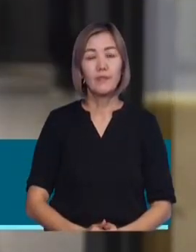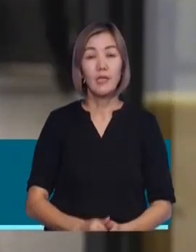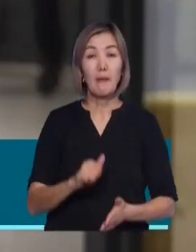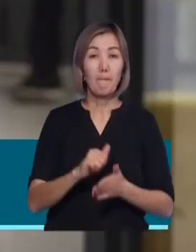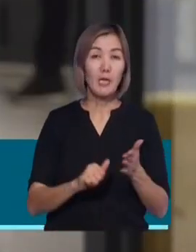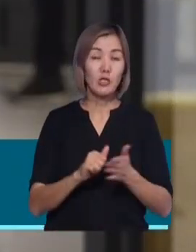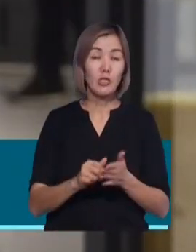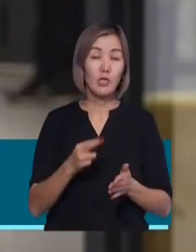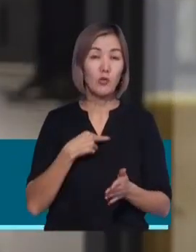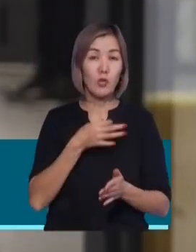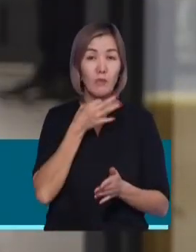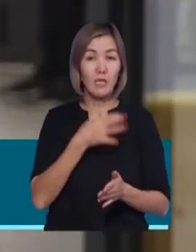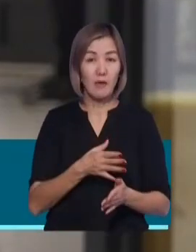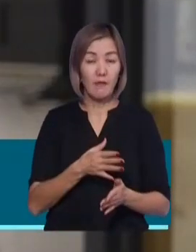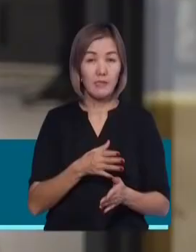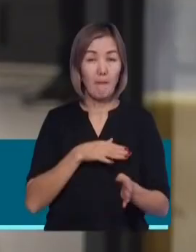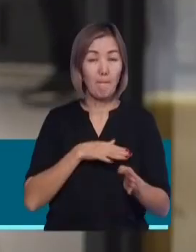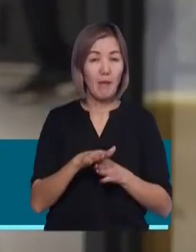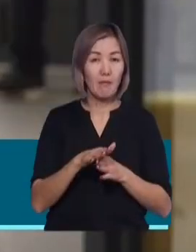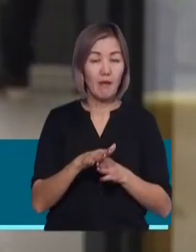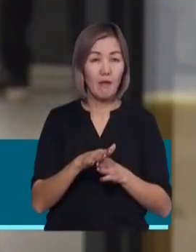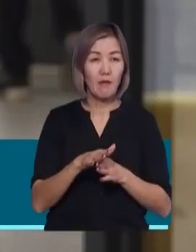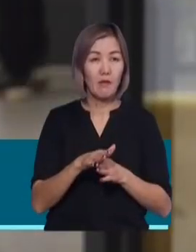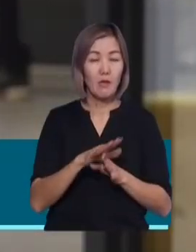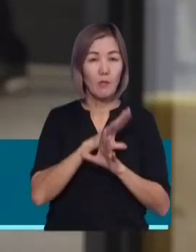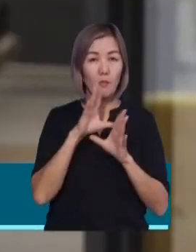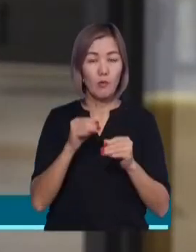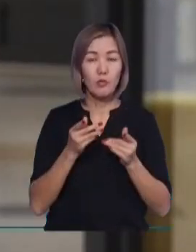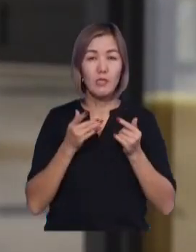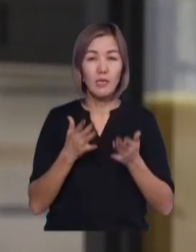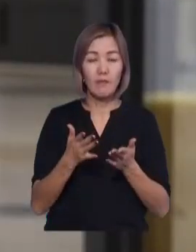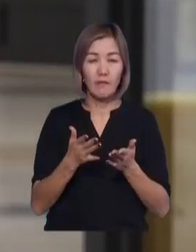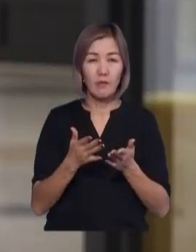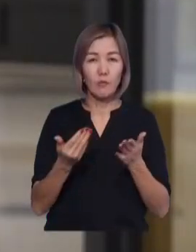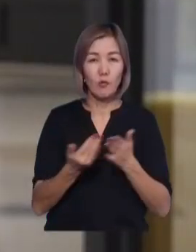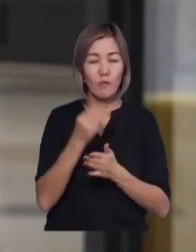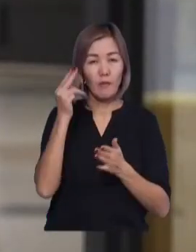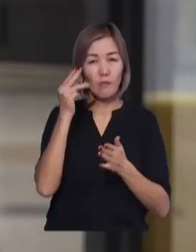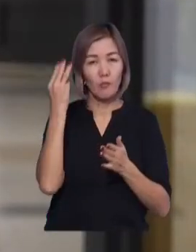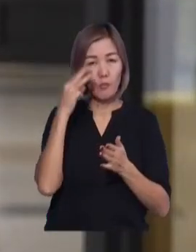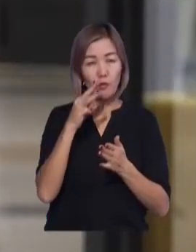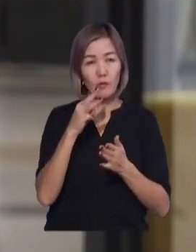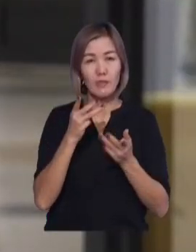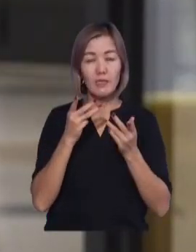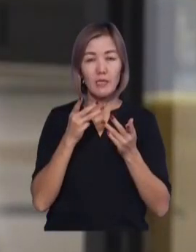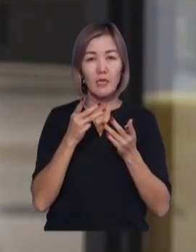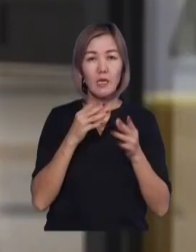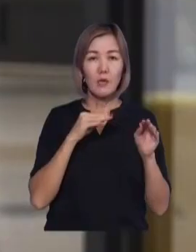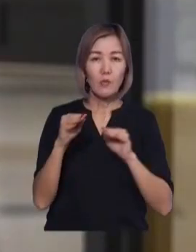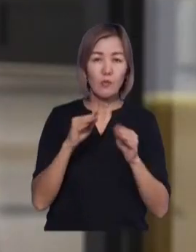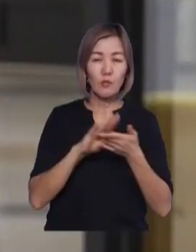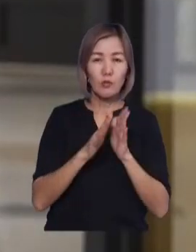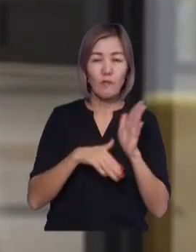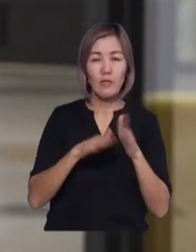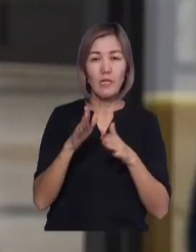Причина, по которой мне понравилось здесь, вполне оправдана. Школа полностью соответствует современным образовательным требованиям и стандартам, создавая идеальные